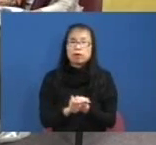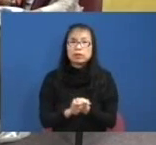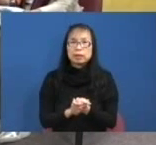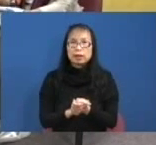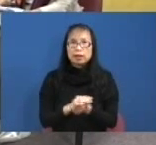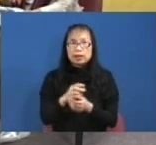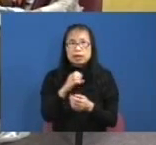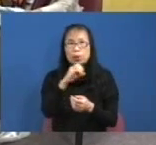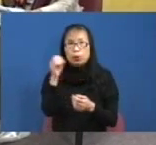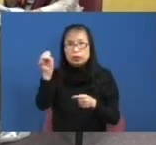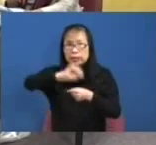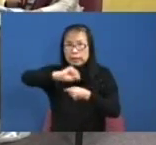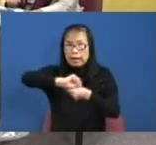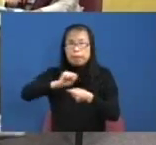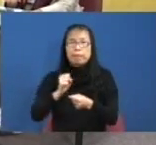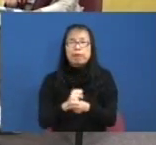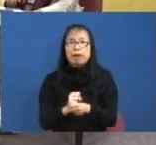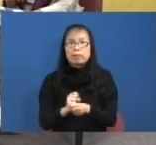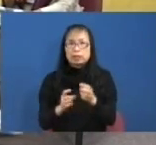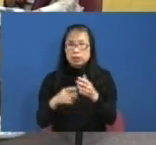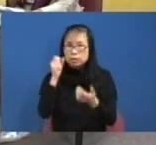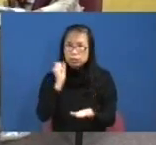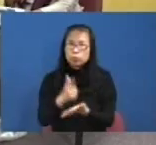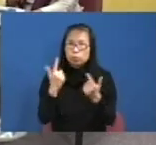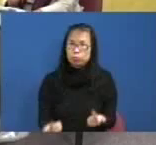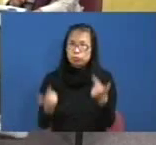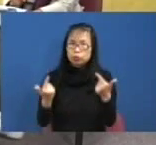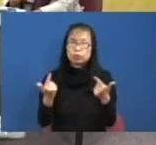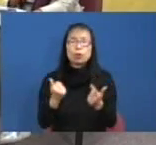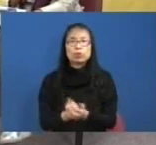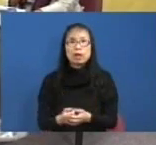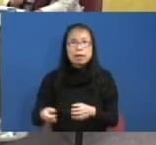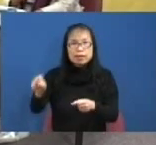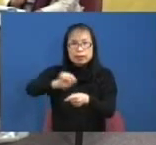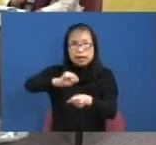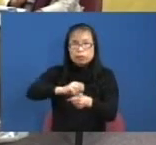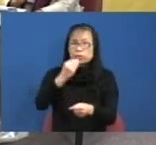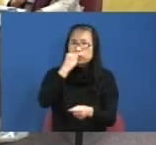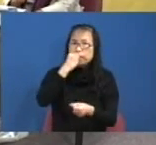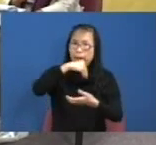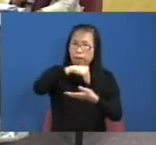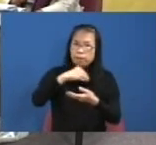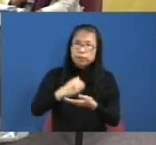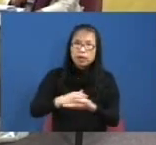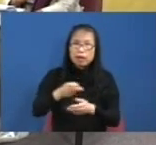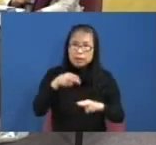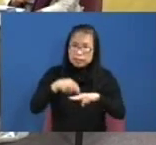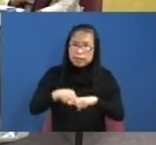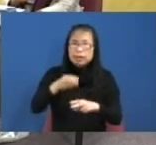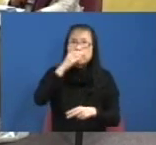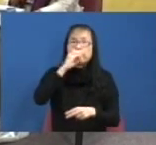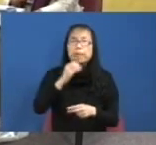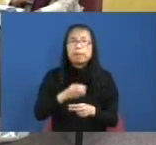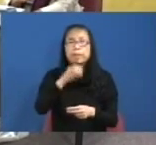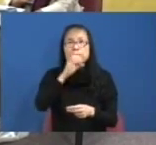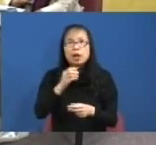即係 CPI 啦，再加埋即係通脹，你睇到咧加諸於即係我哋食品行業咧，其實餐飲業咧亦都係好大、